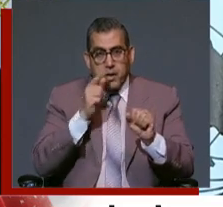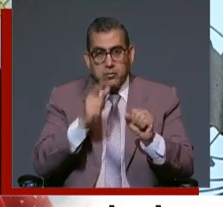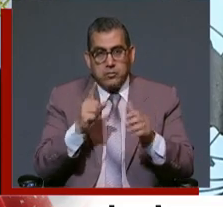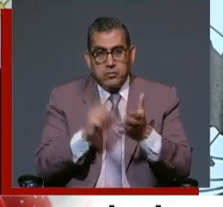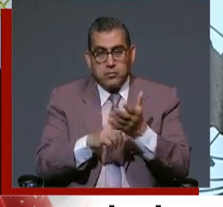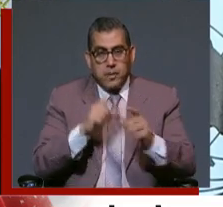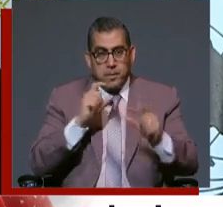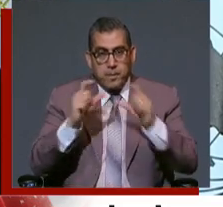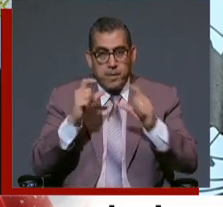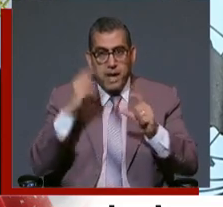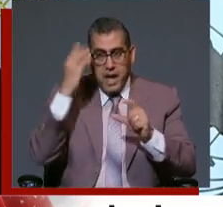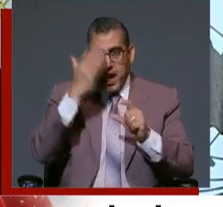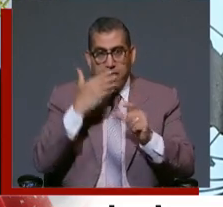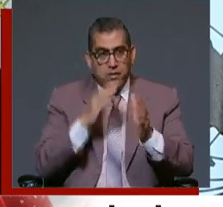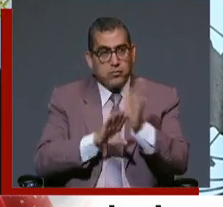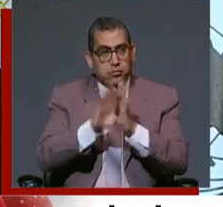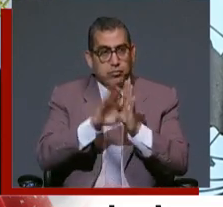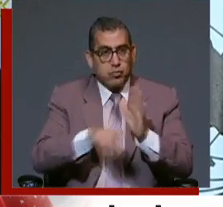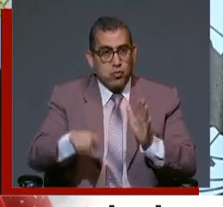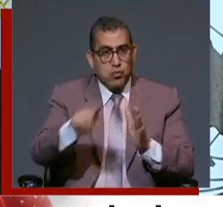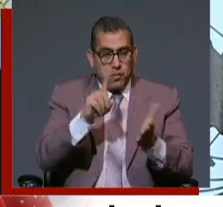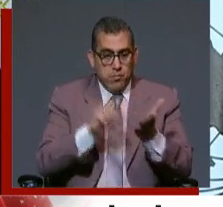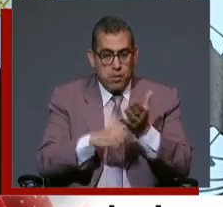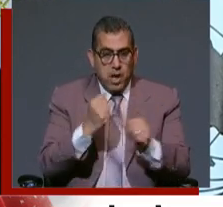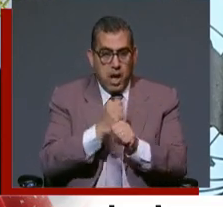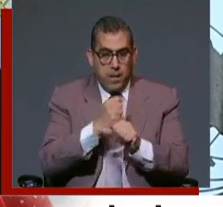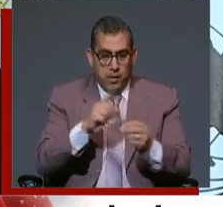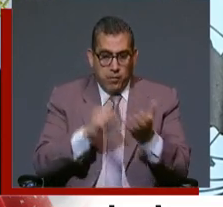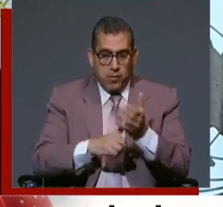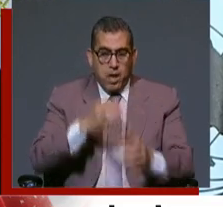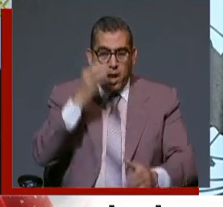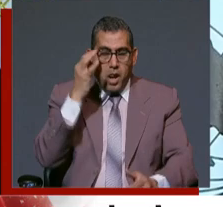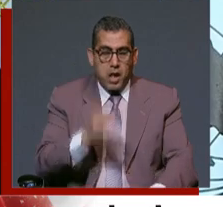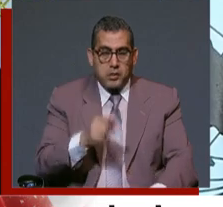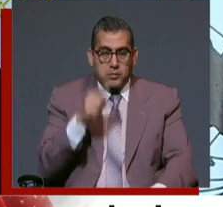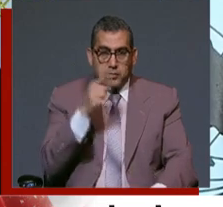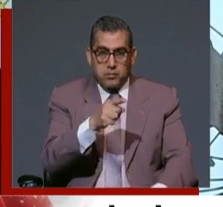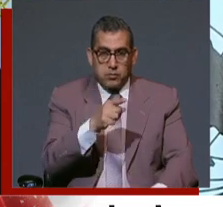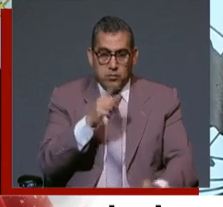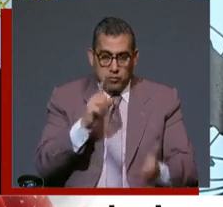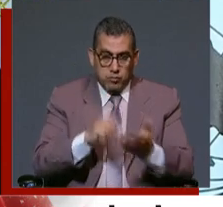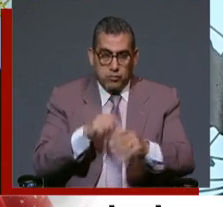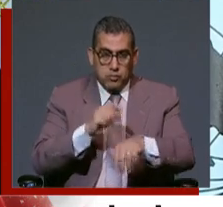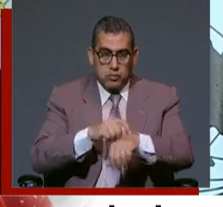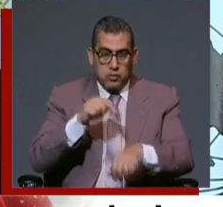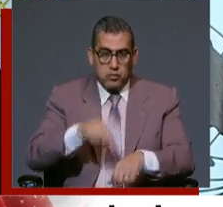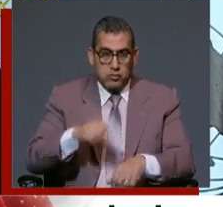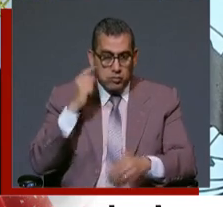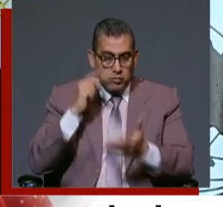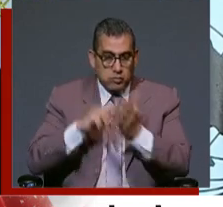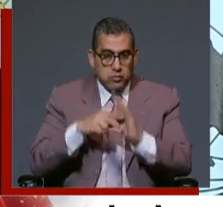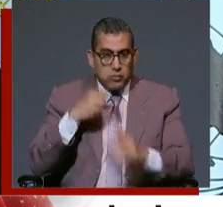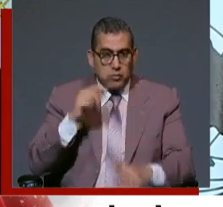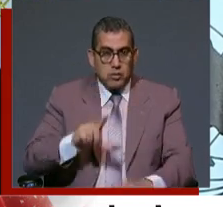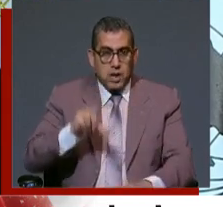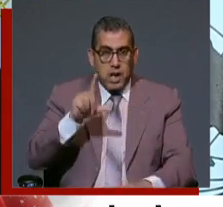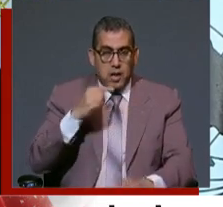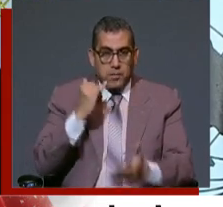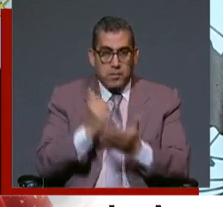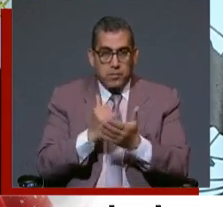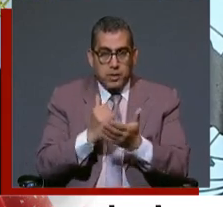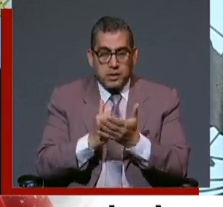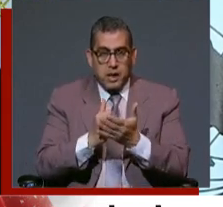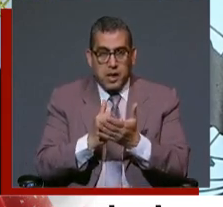للبنوك الأفريقية للتنمية أمر حقيقي، وهذا هو الأوان بالنسبة لي كرئيس للاتحاد الأفريقي